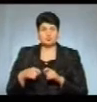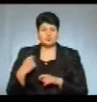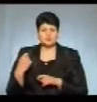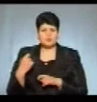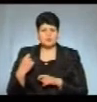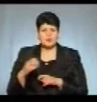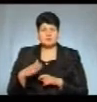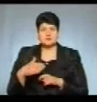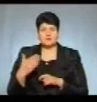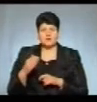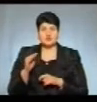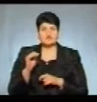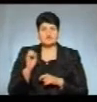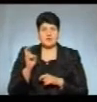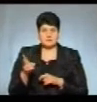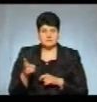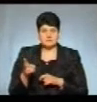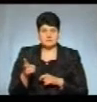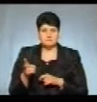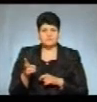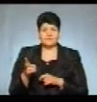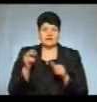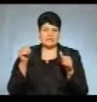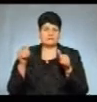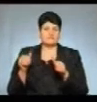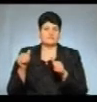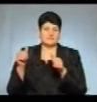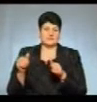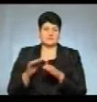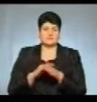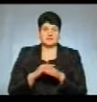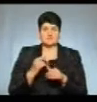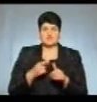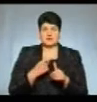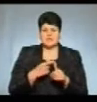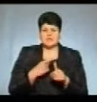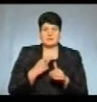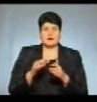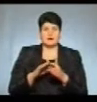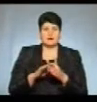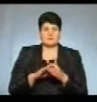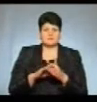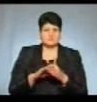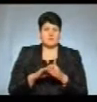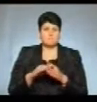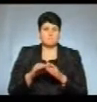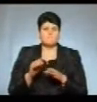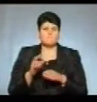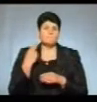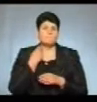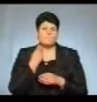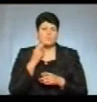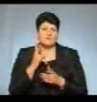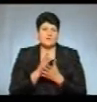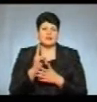з боку ЖЕКів, які вивішували прізвищем я там Божників з квартирами і